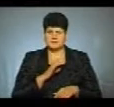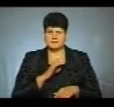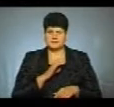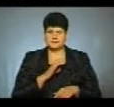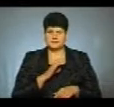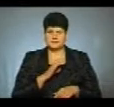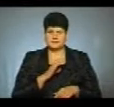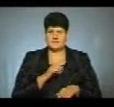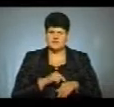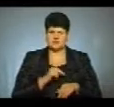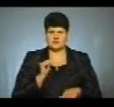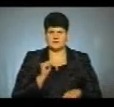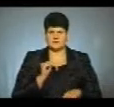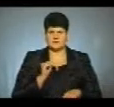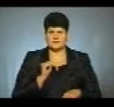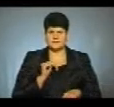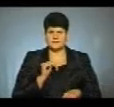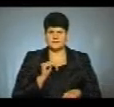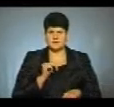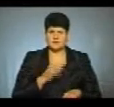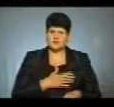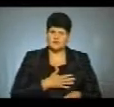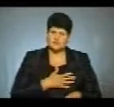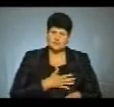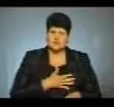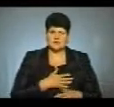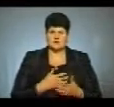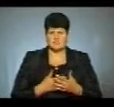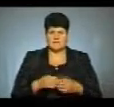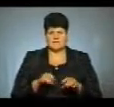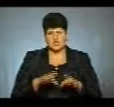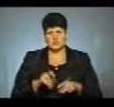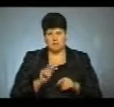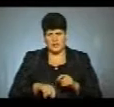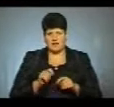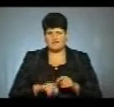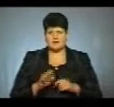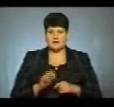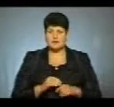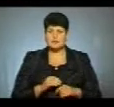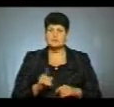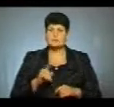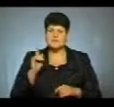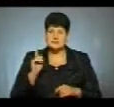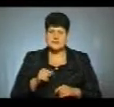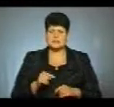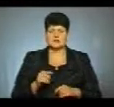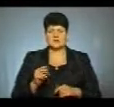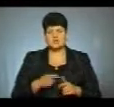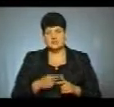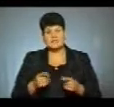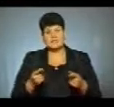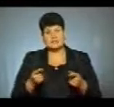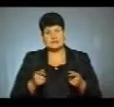скажімо, відчуття в грудині. І я вирішив перевіритись, щоб знати, чи дійсно